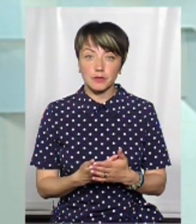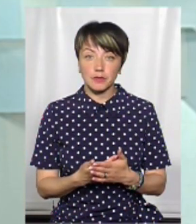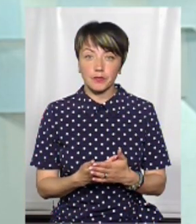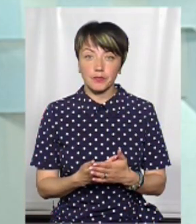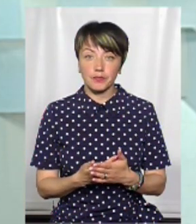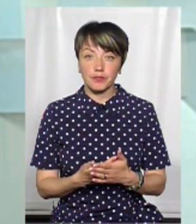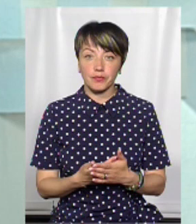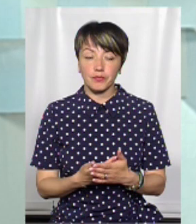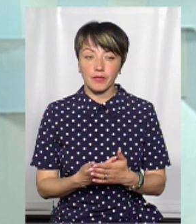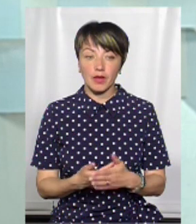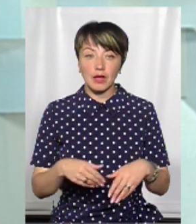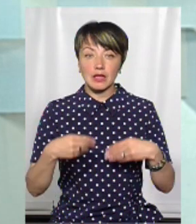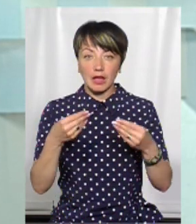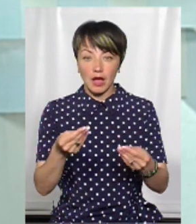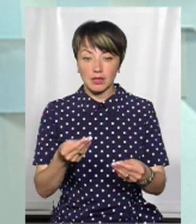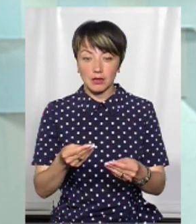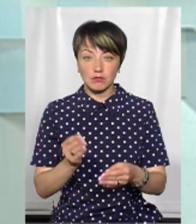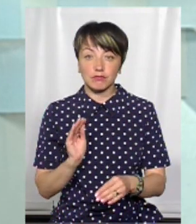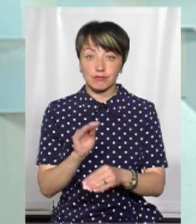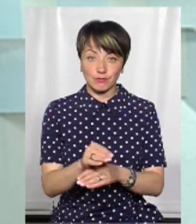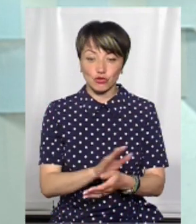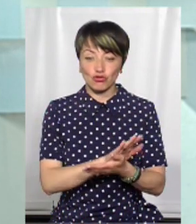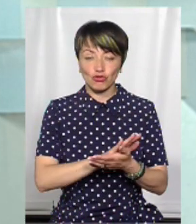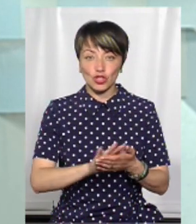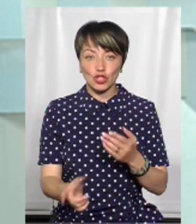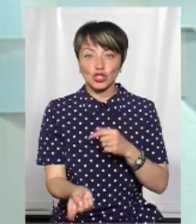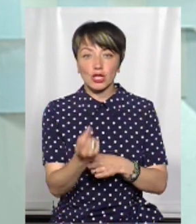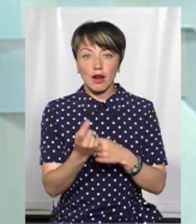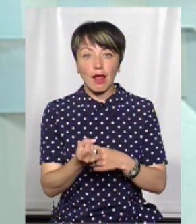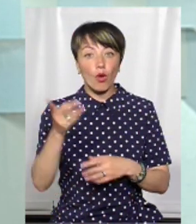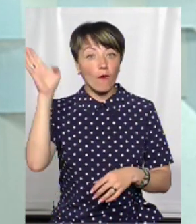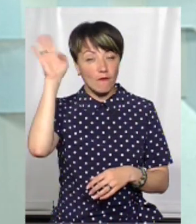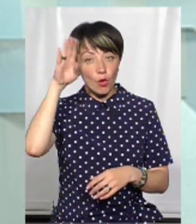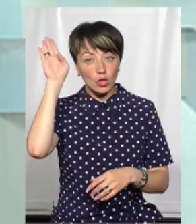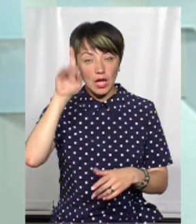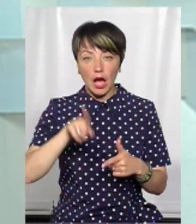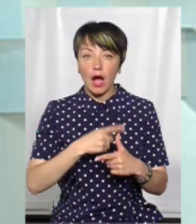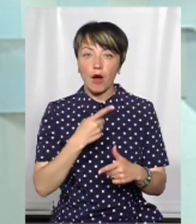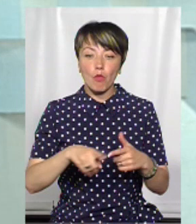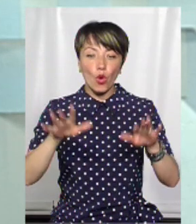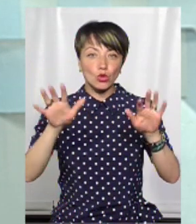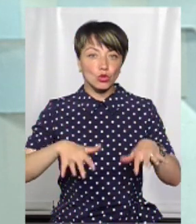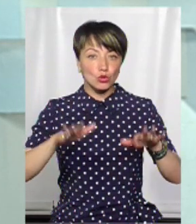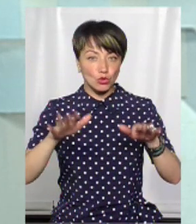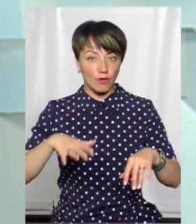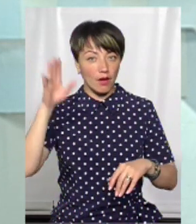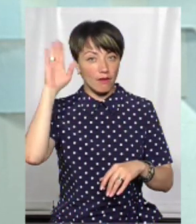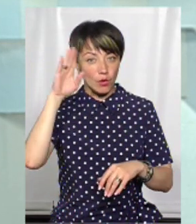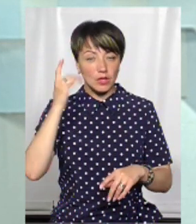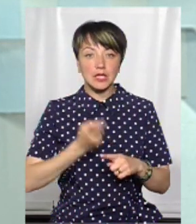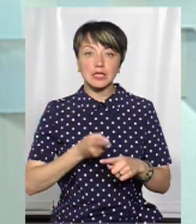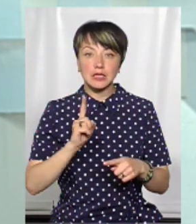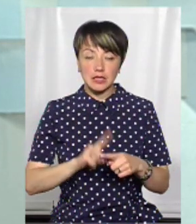відповідний приток чистої води, або той самий джерельної води, звідки береться, або та сама дощова вода, вона